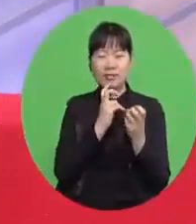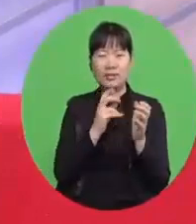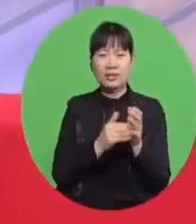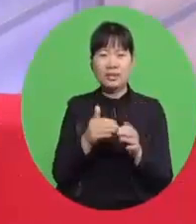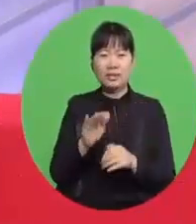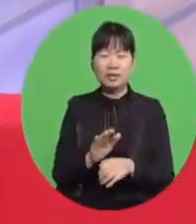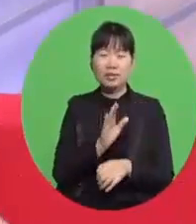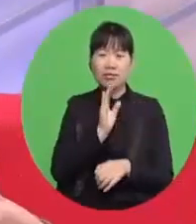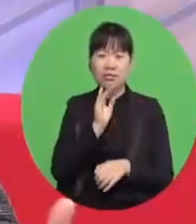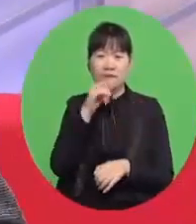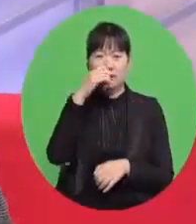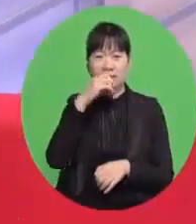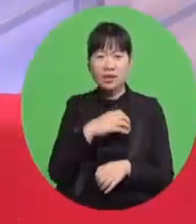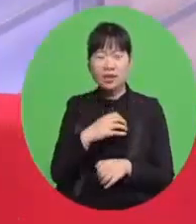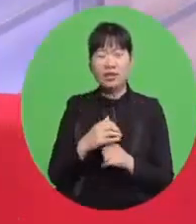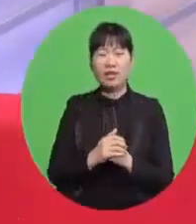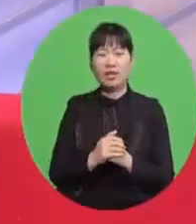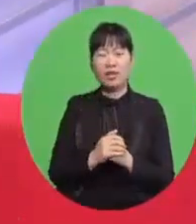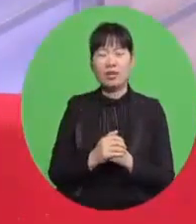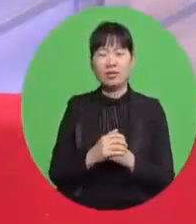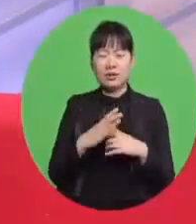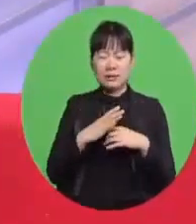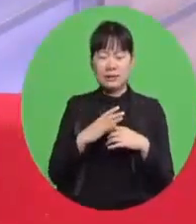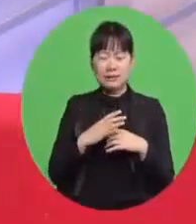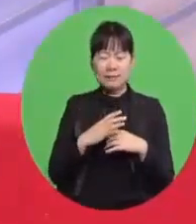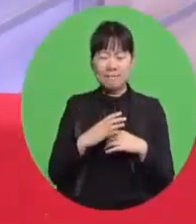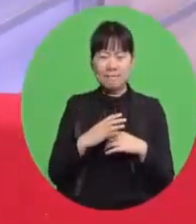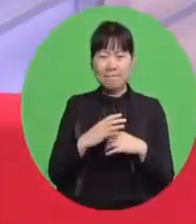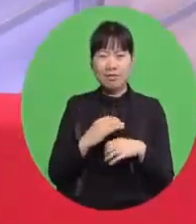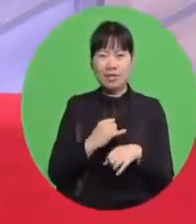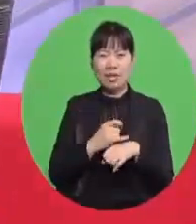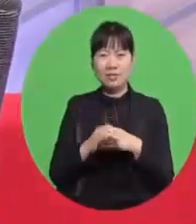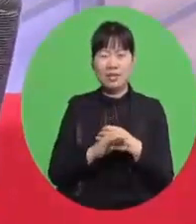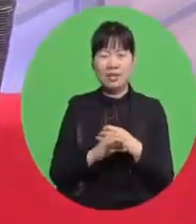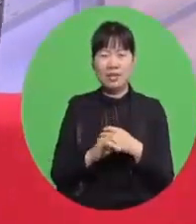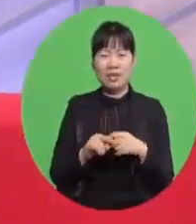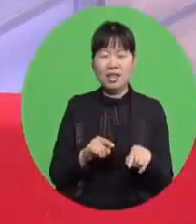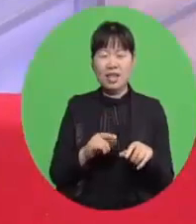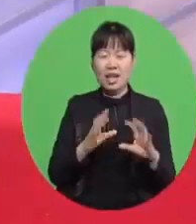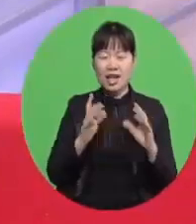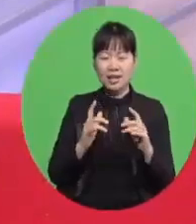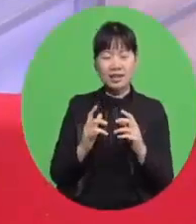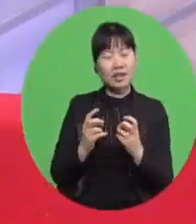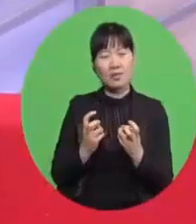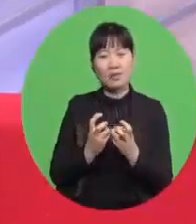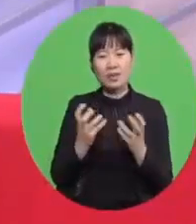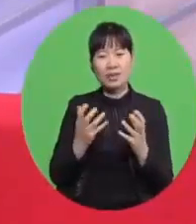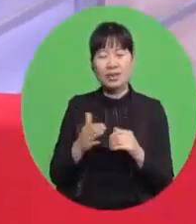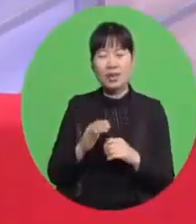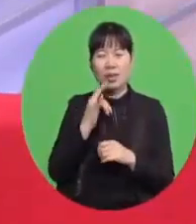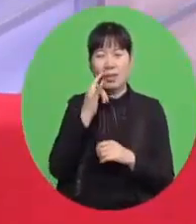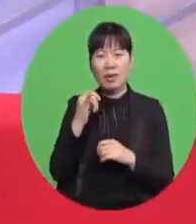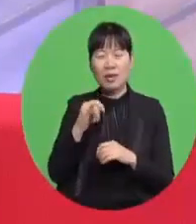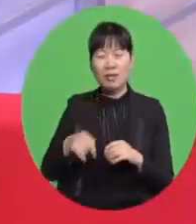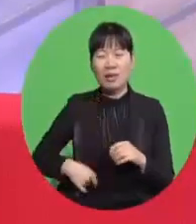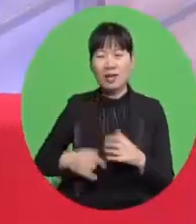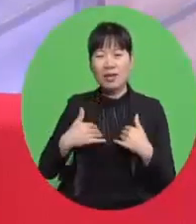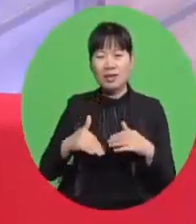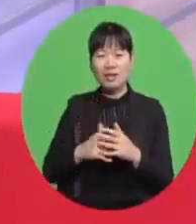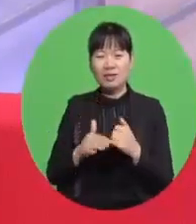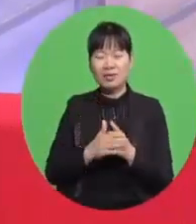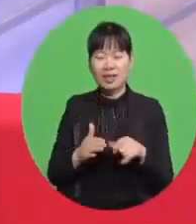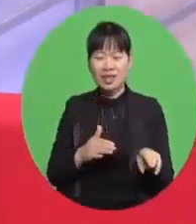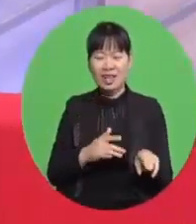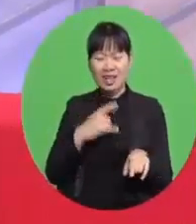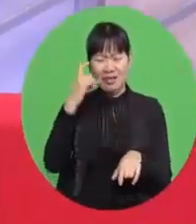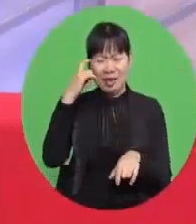방식이지만 진짜 그냥 먹히지도 않게 무섭게 이렇게 하면 아이가 명함도 못 내미는데 그렇죠. 이 엄마는 마음이 약해요. 그래서 아,